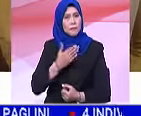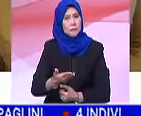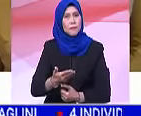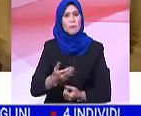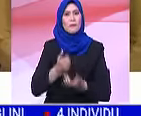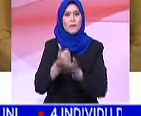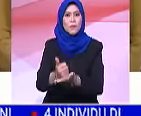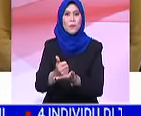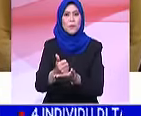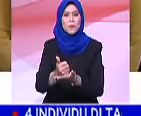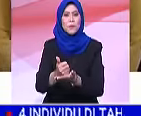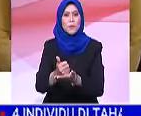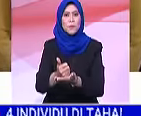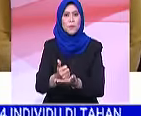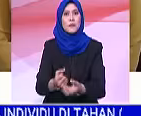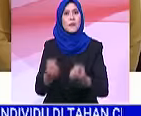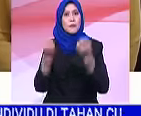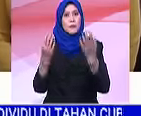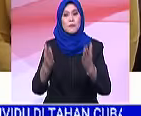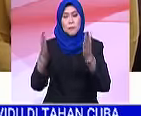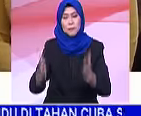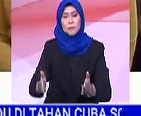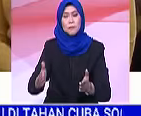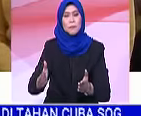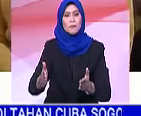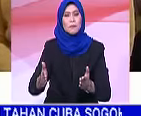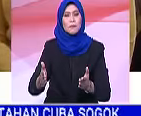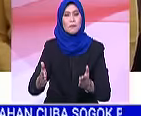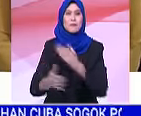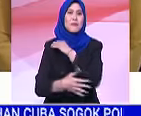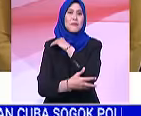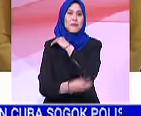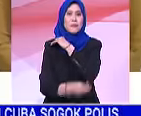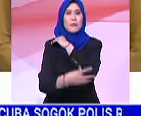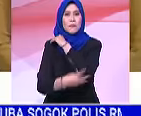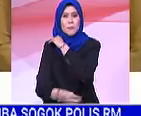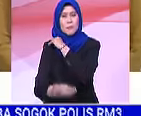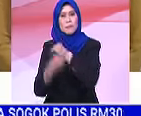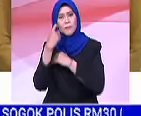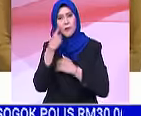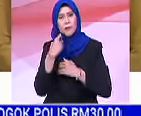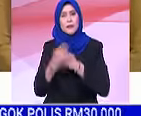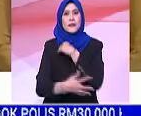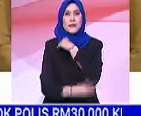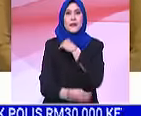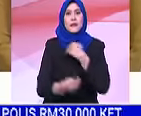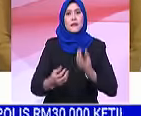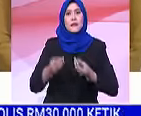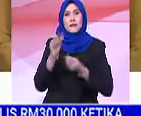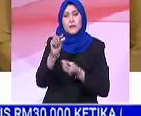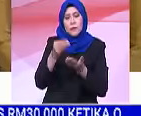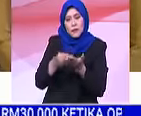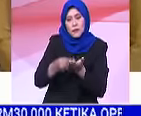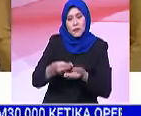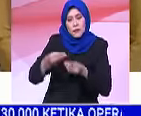banyak yang kalangan-kalangan yang kurang berkemampuan yang mungkin sedikit dengan duit raya